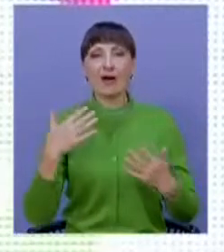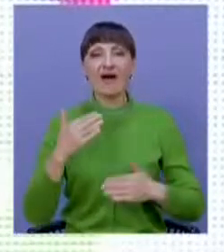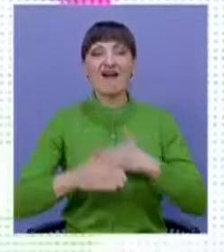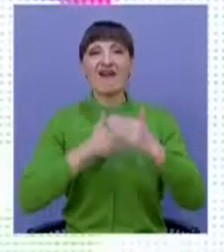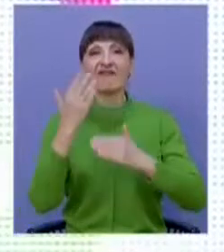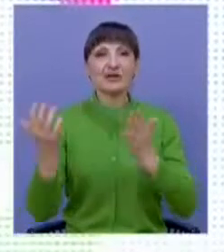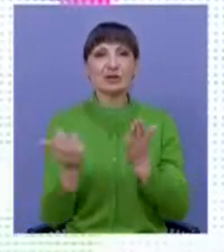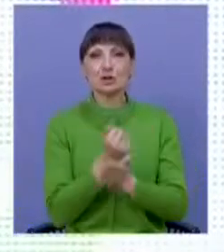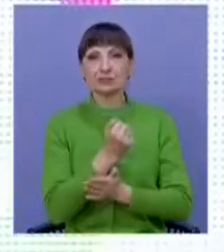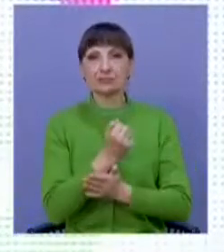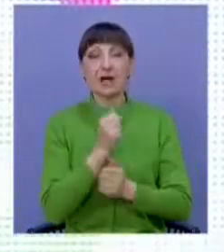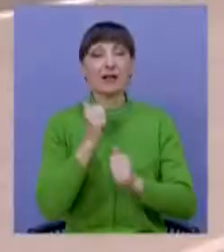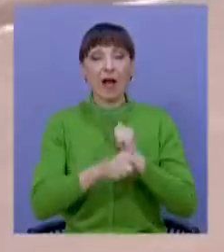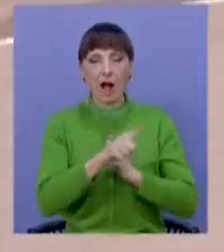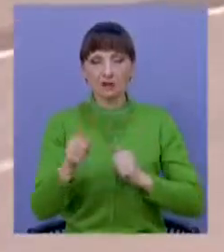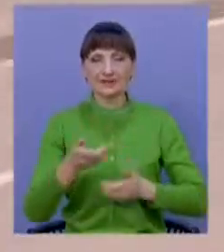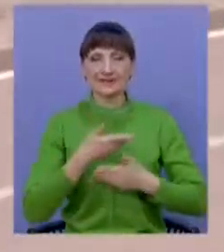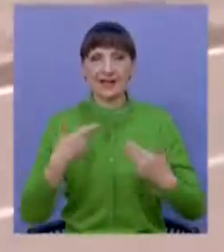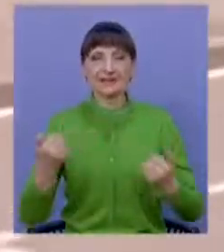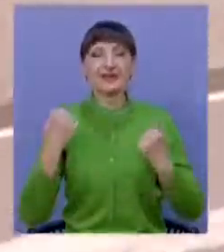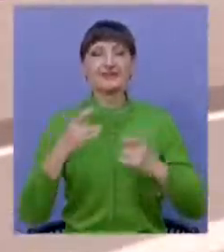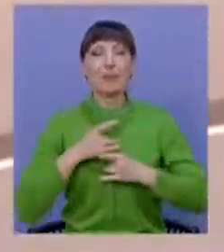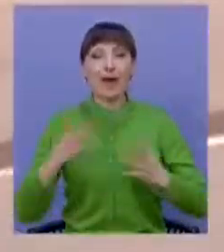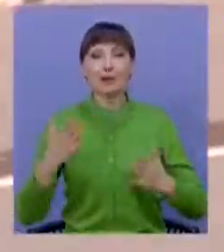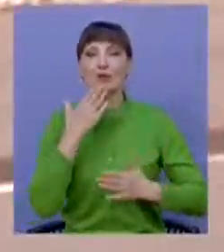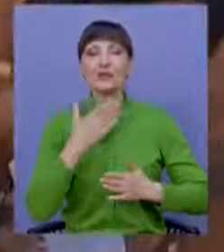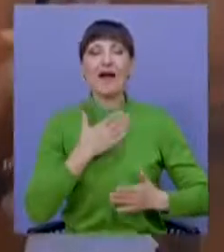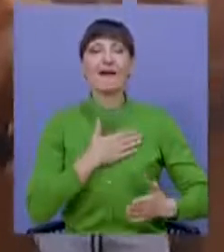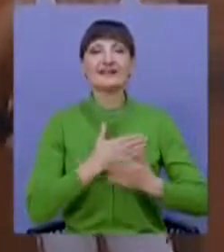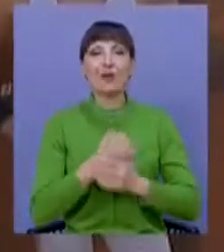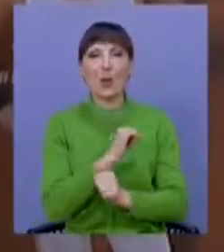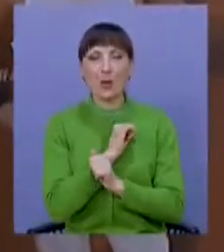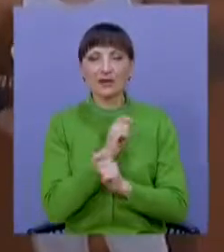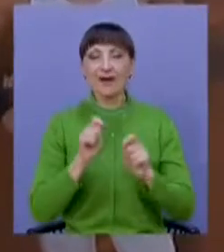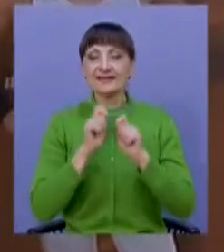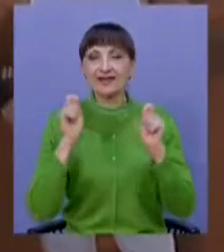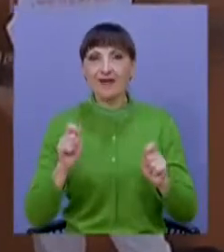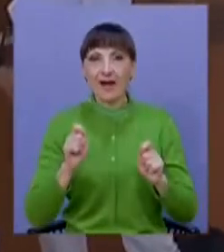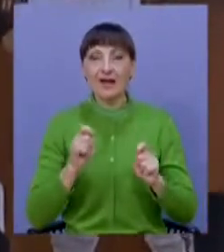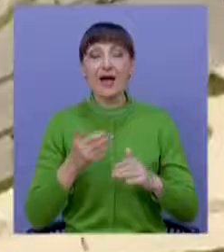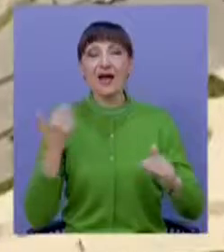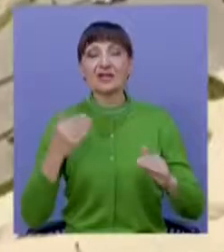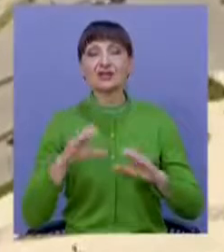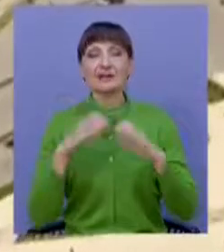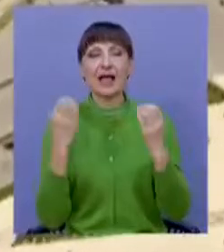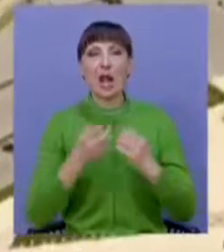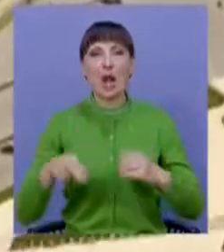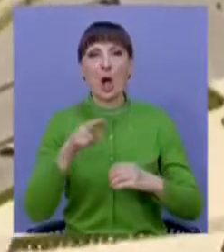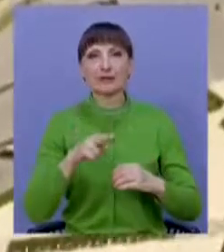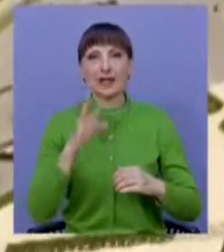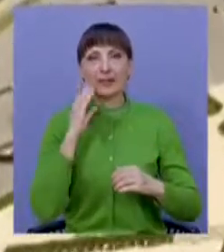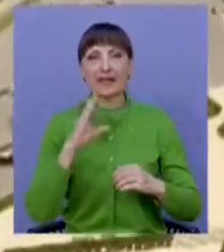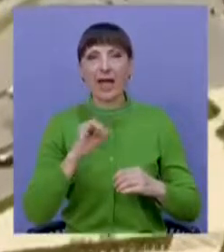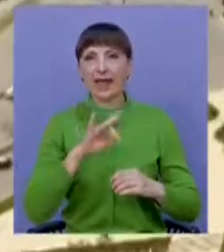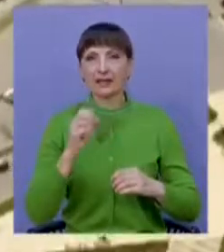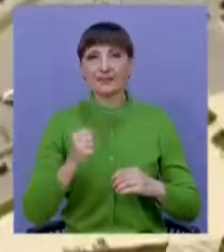и для каждого из вас. Спортивный праздник для любителей активного отдыха организовали перед Ледовым дворцом «Алматы-Арена». Свои